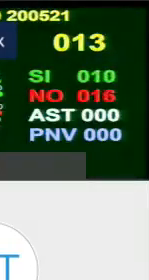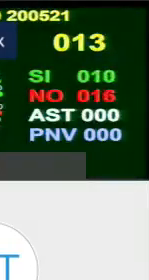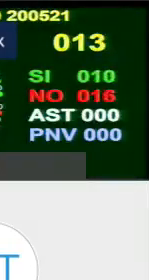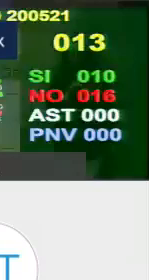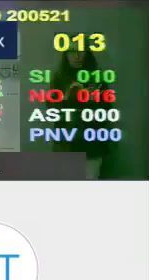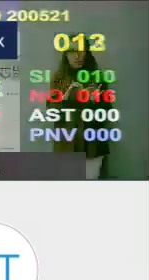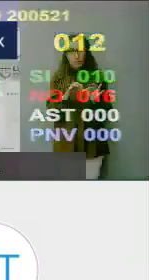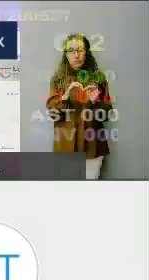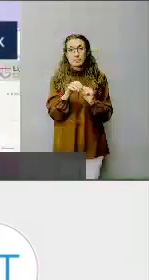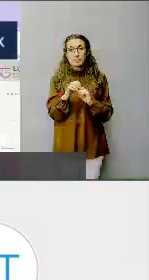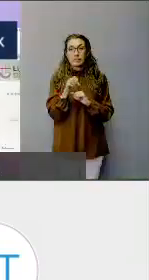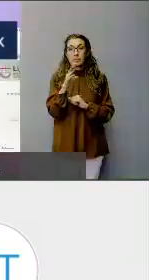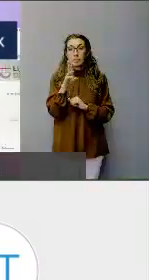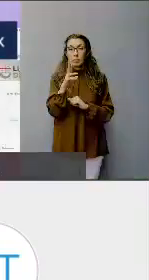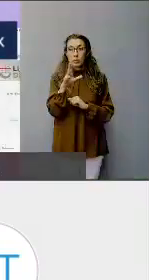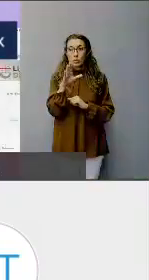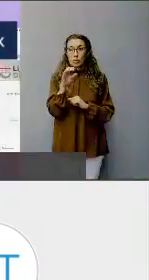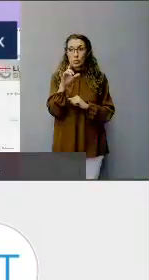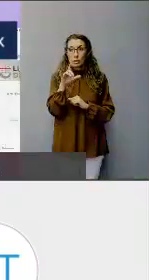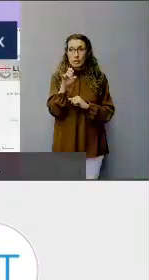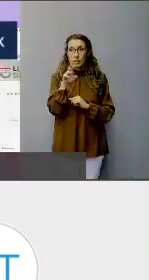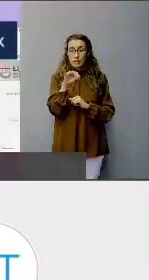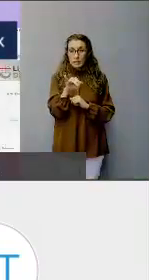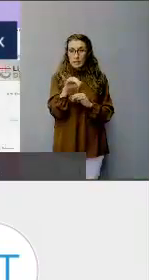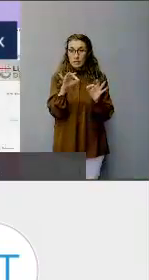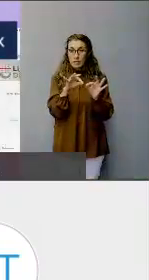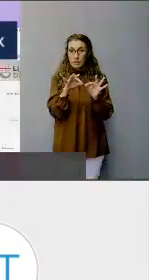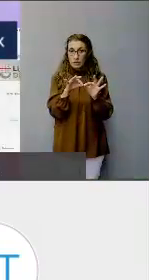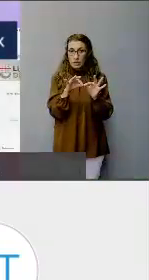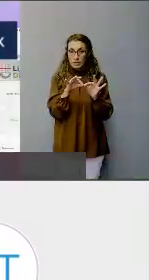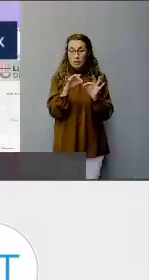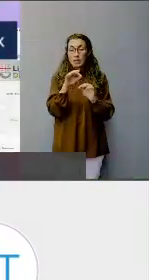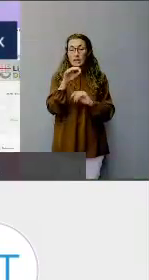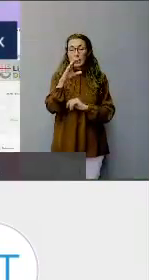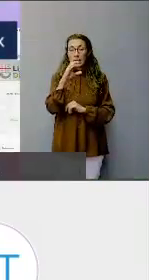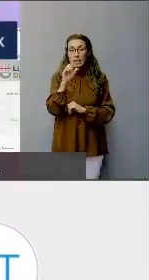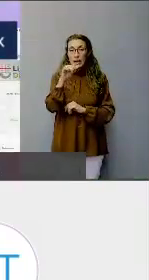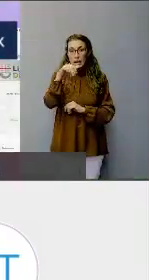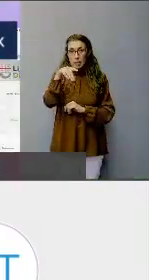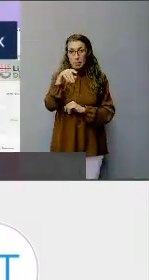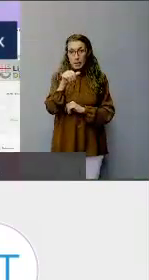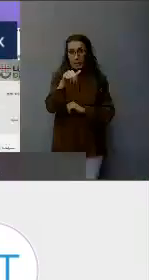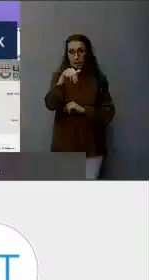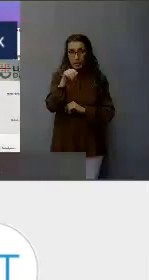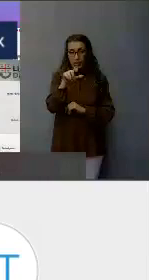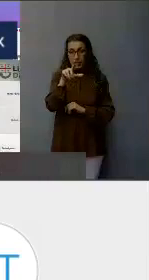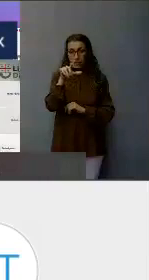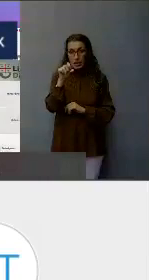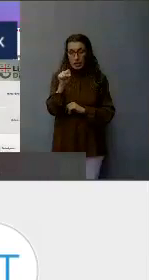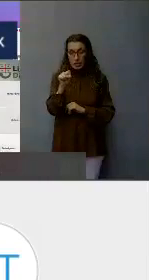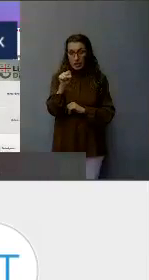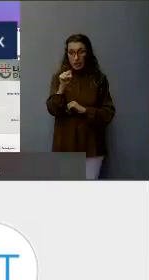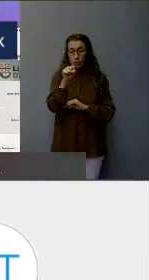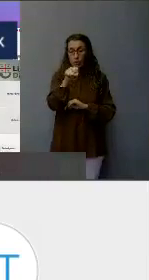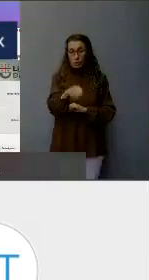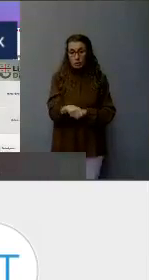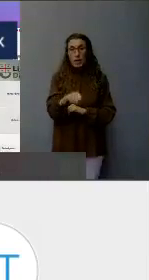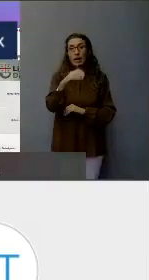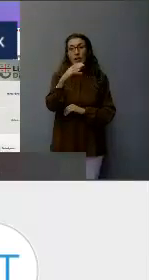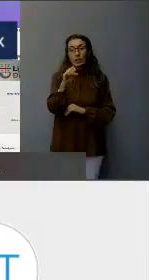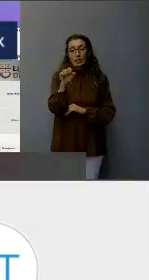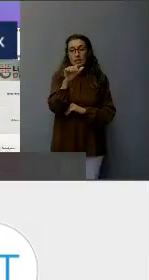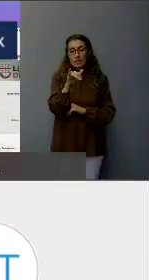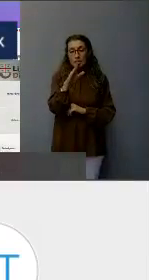bruccoleri proviene consigliere campanella parlerò consigliere